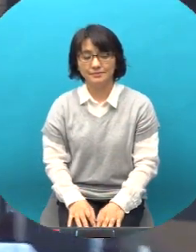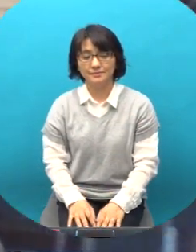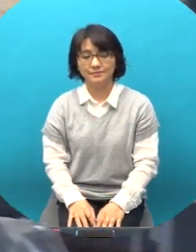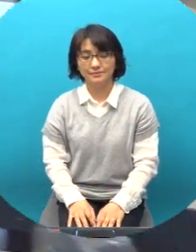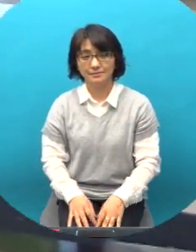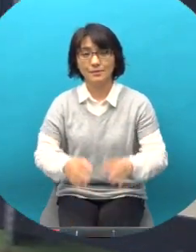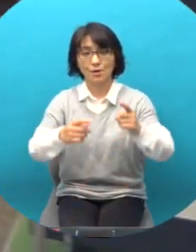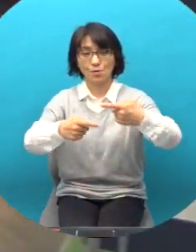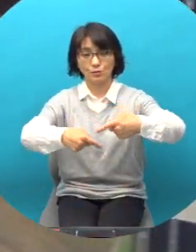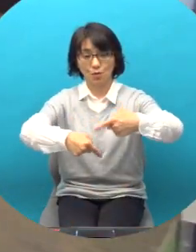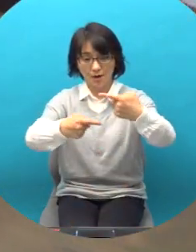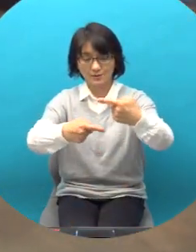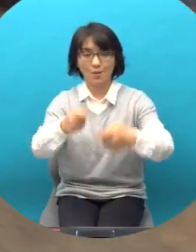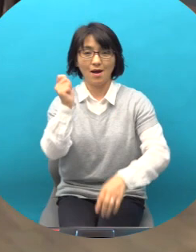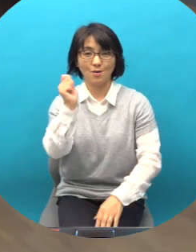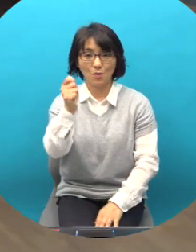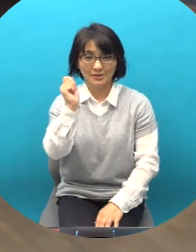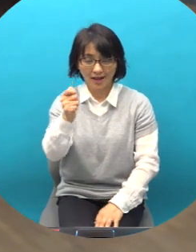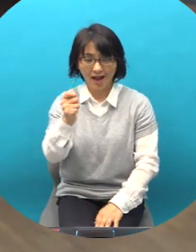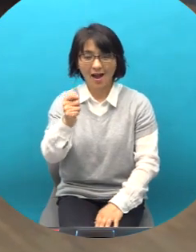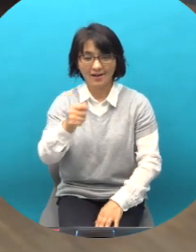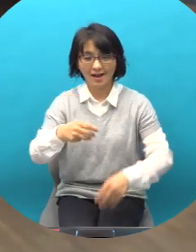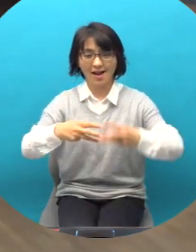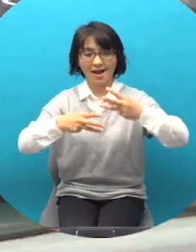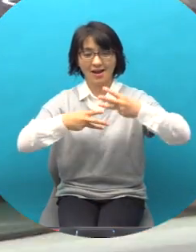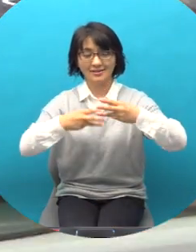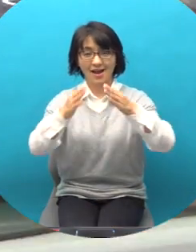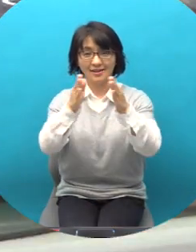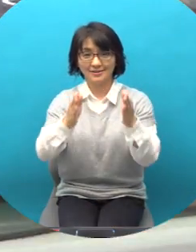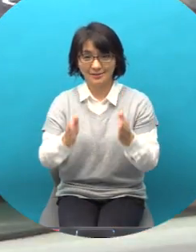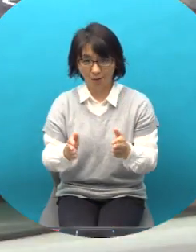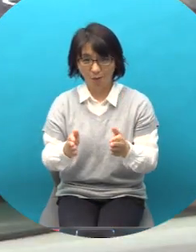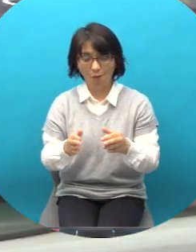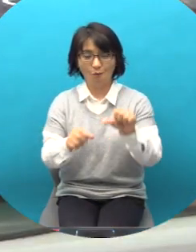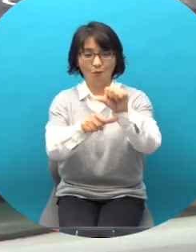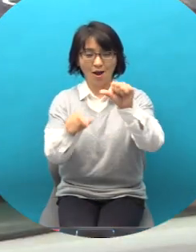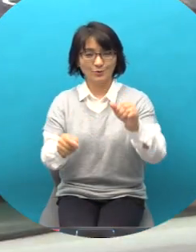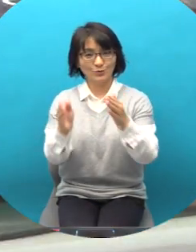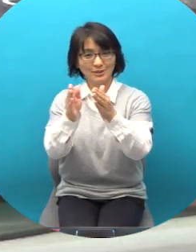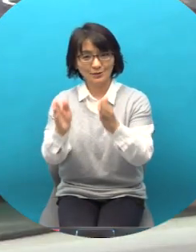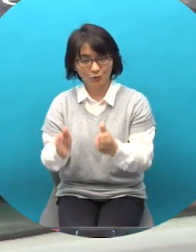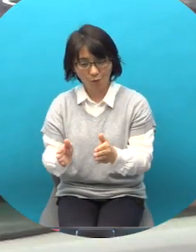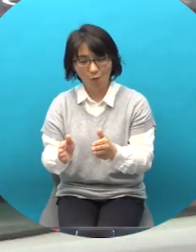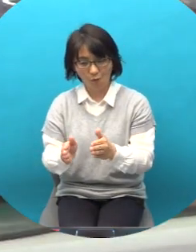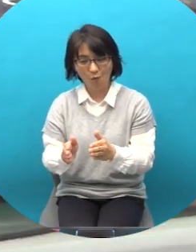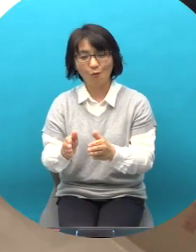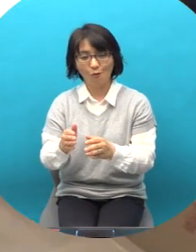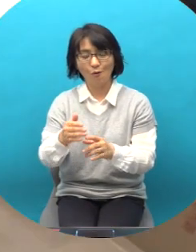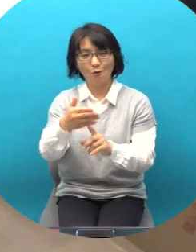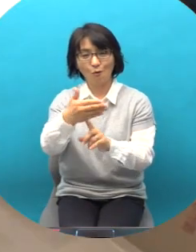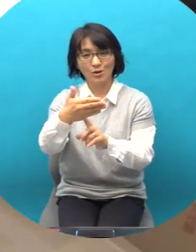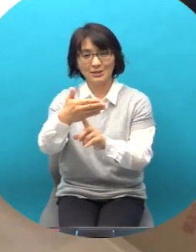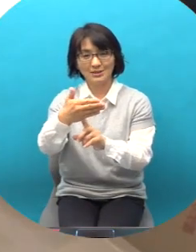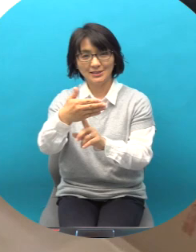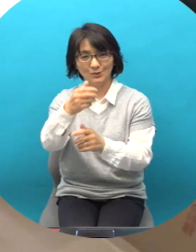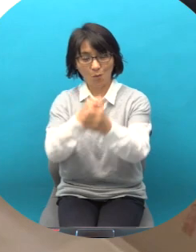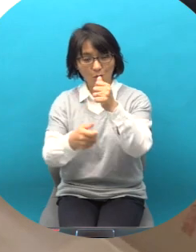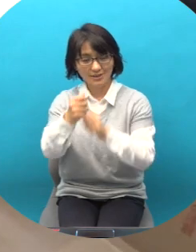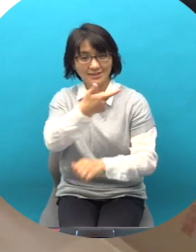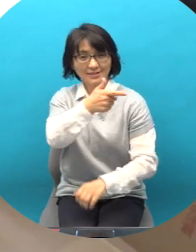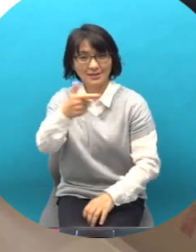もちろん今でも正月の羽子板に始まり、ひな人形、五月人形、鯉のぼりなども販売しています